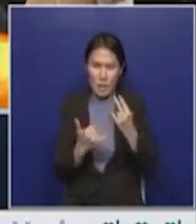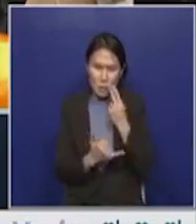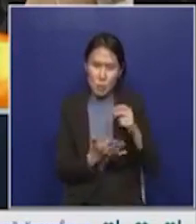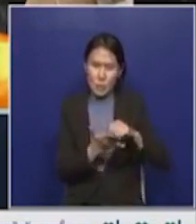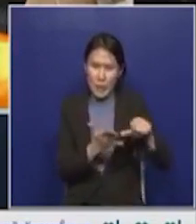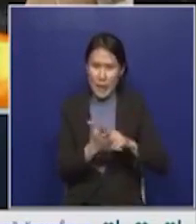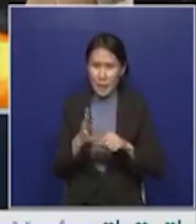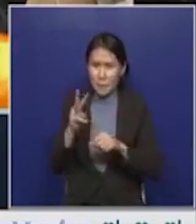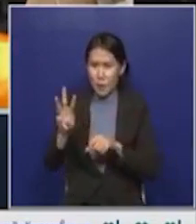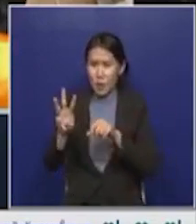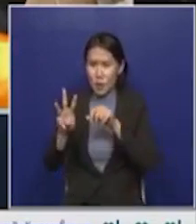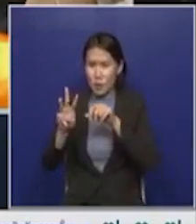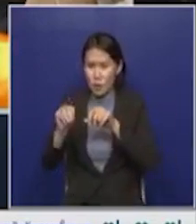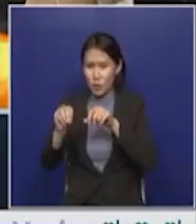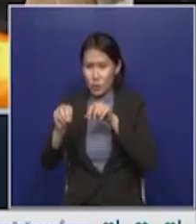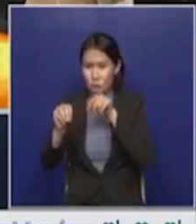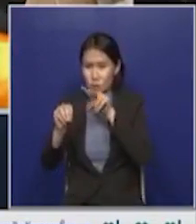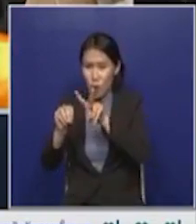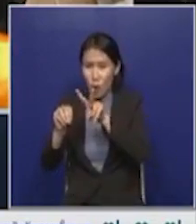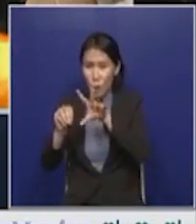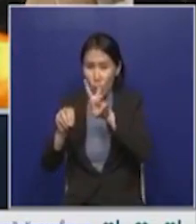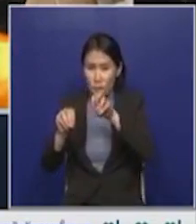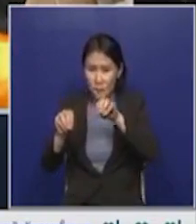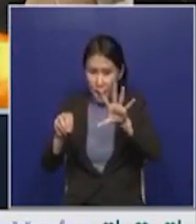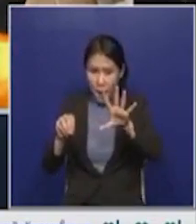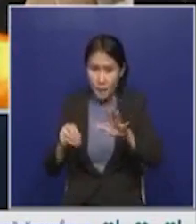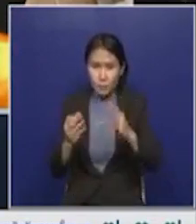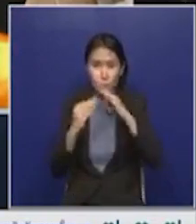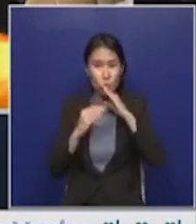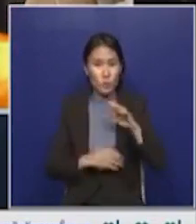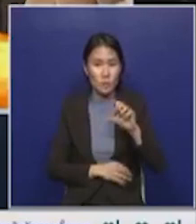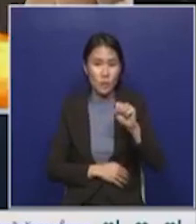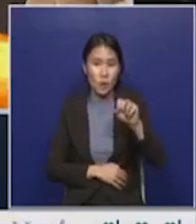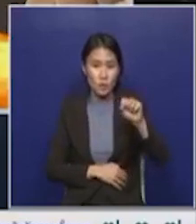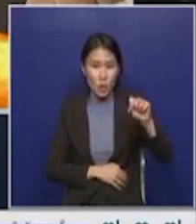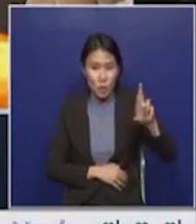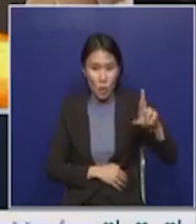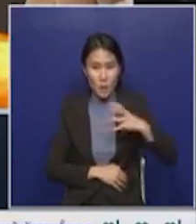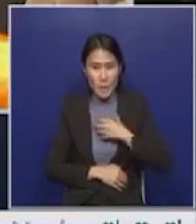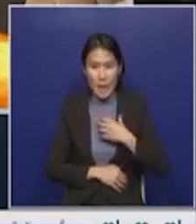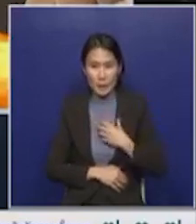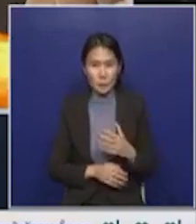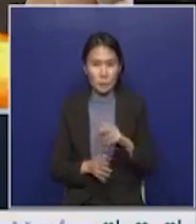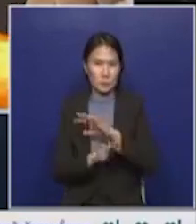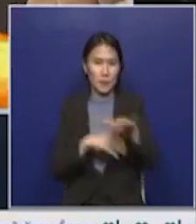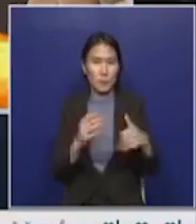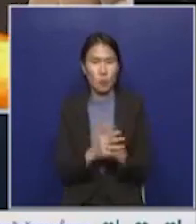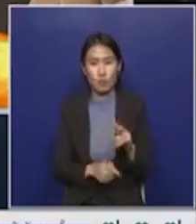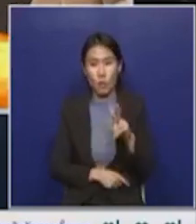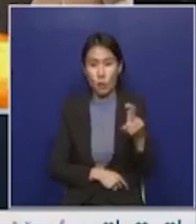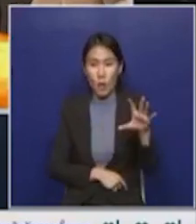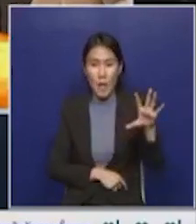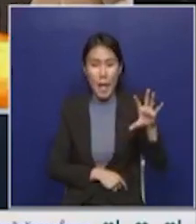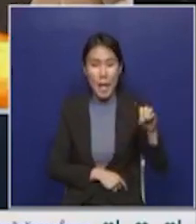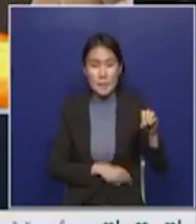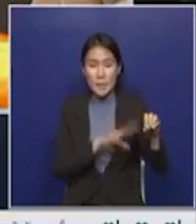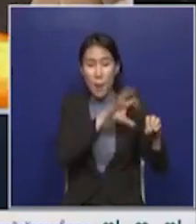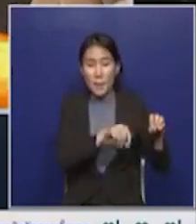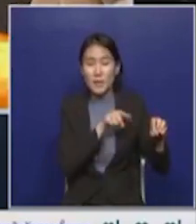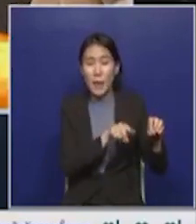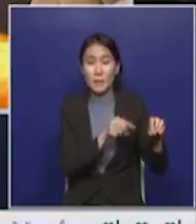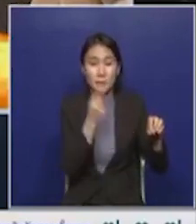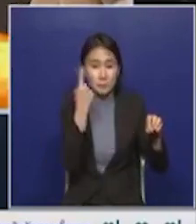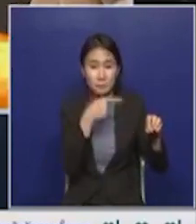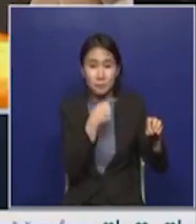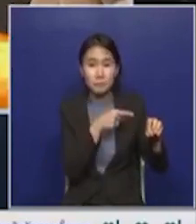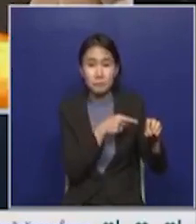นะครับเล่ารัฐบาลนะครับในส่วนของศ.จะตั้งขึ้น 200คน 50คนมาจากใครครับห้าสิบคนก็